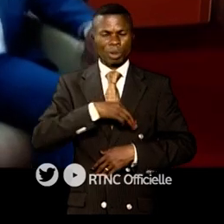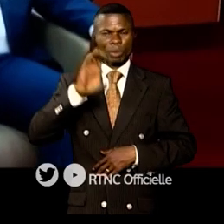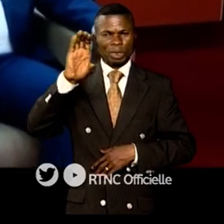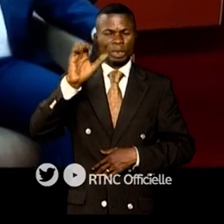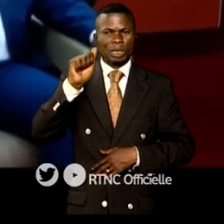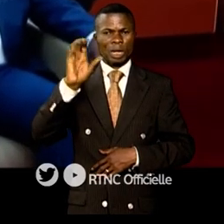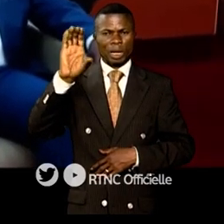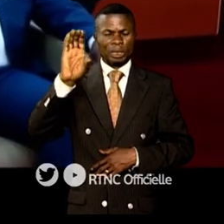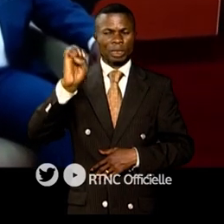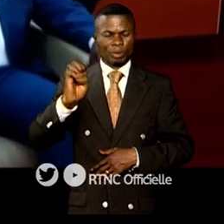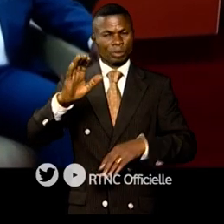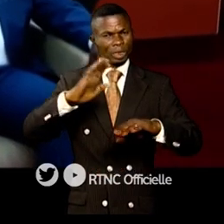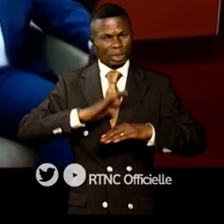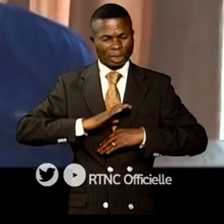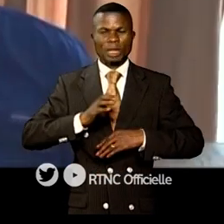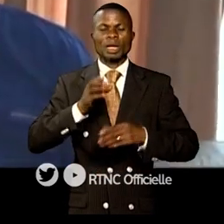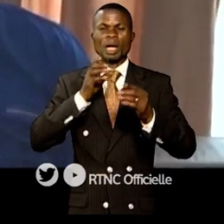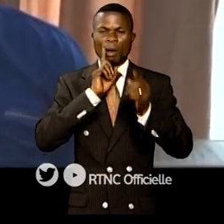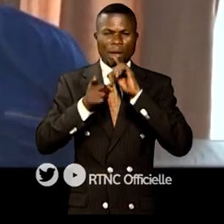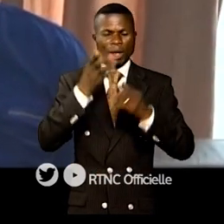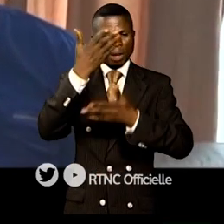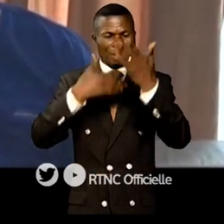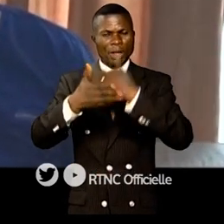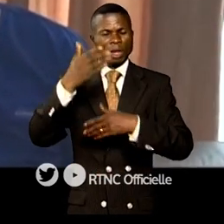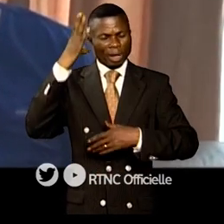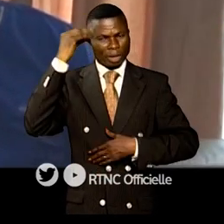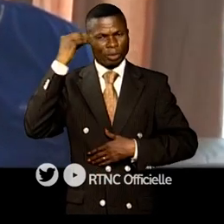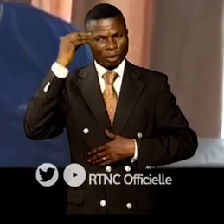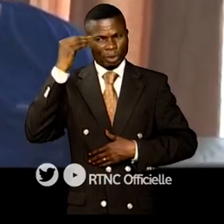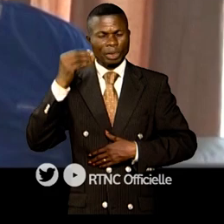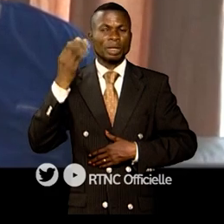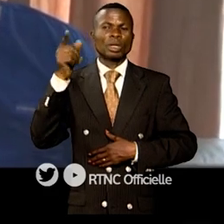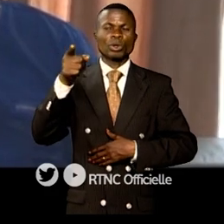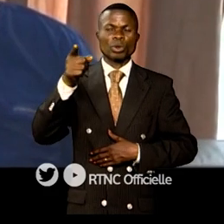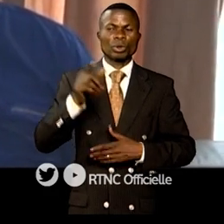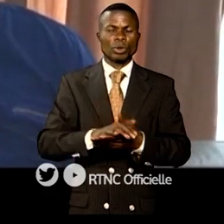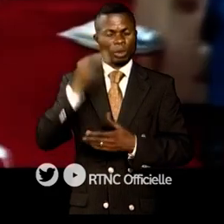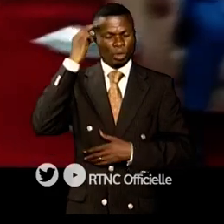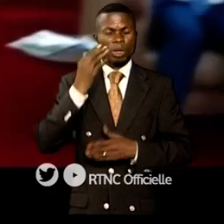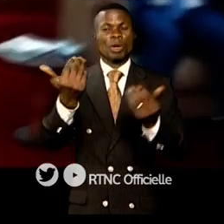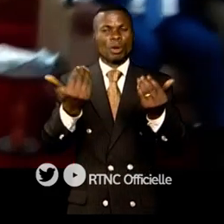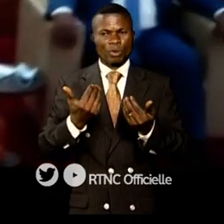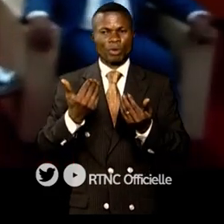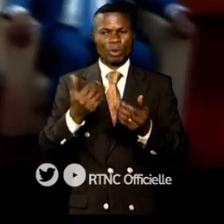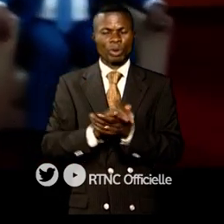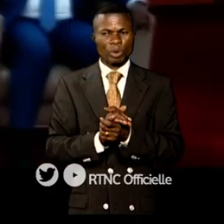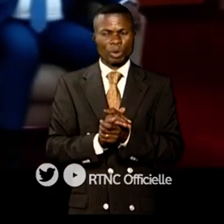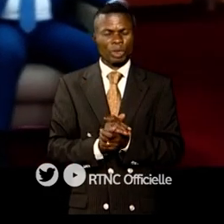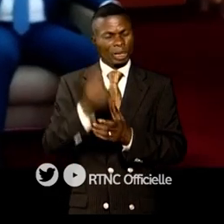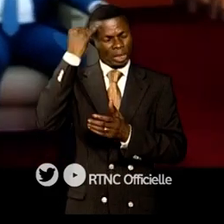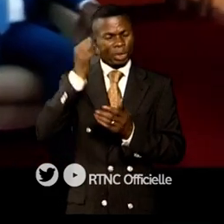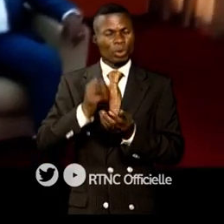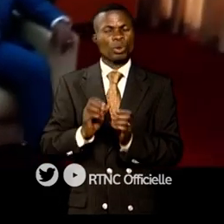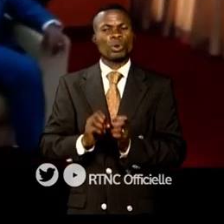CEAC. Satisfait de cet échange d'expériences, Joachim Kokaté a émis son vœu d'étendre de cette